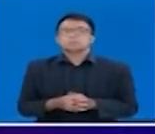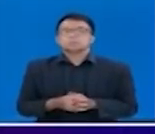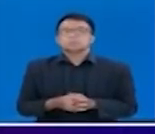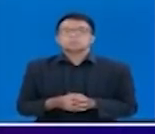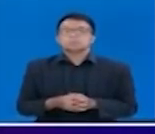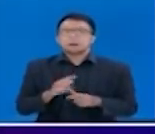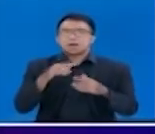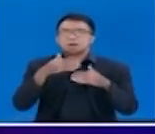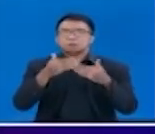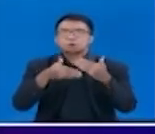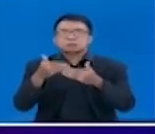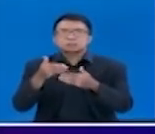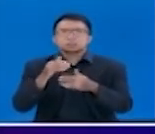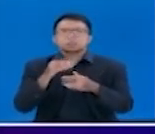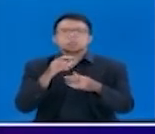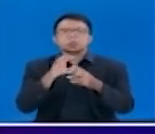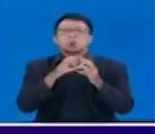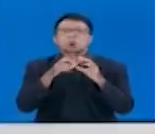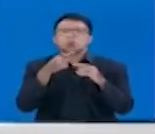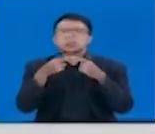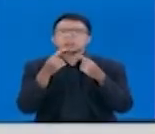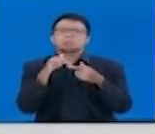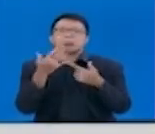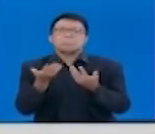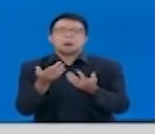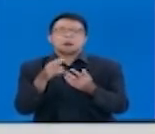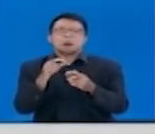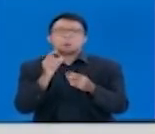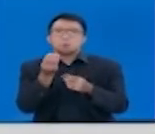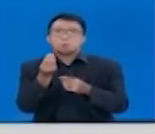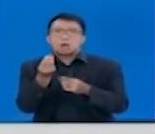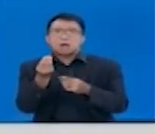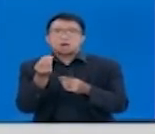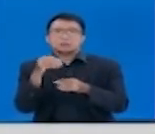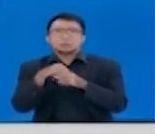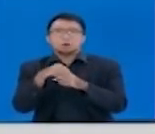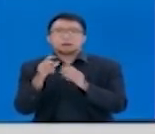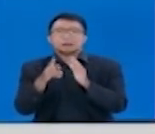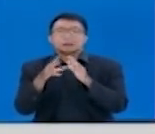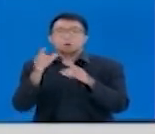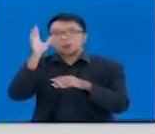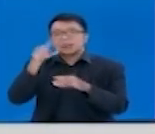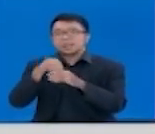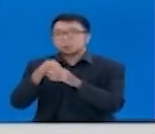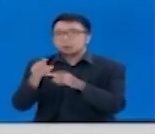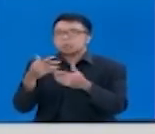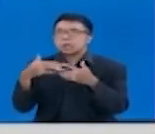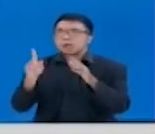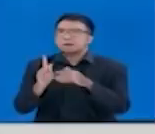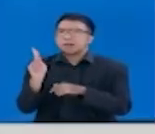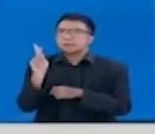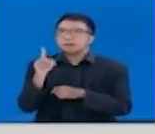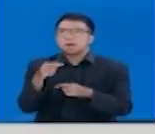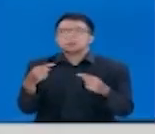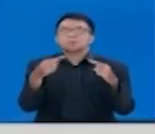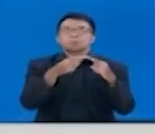Ya, bagaimana perkembangan terbaru terkait dengan proses penyelidikan hilangnya uang tabungan nasabah Bank Jawa Tengah? Kami sudah terhubung dengan